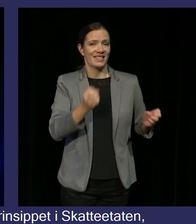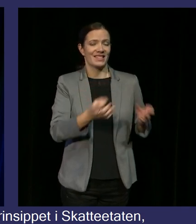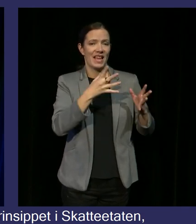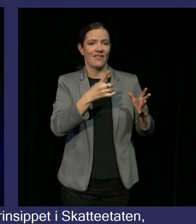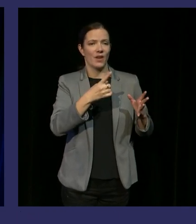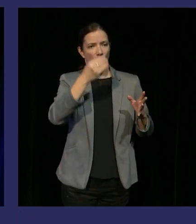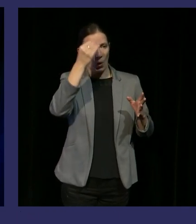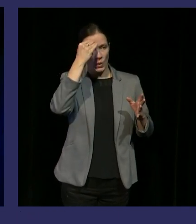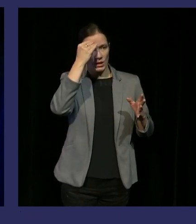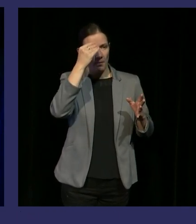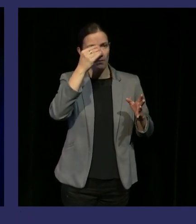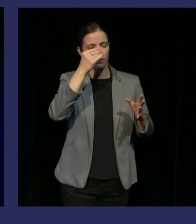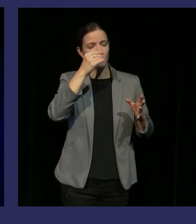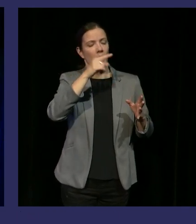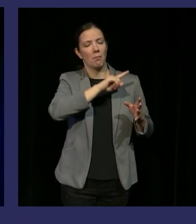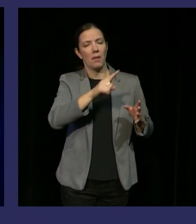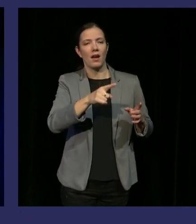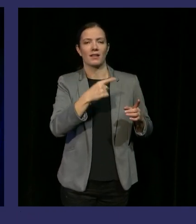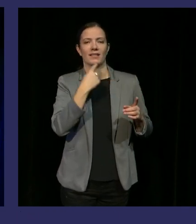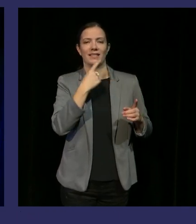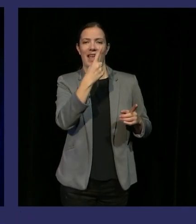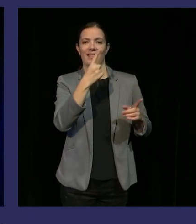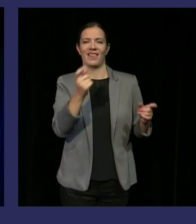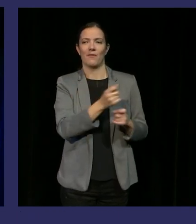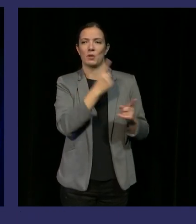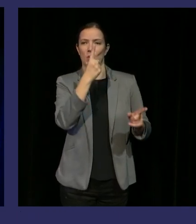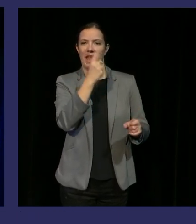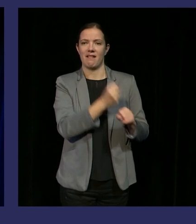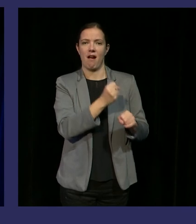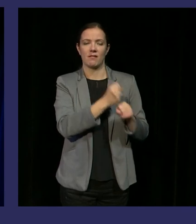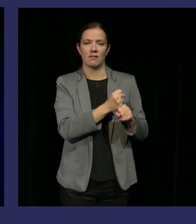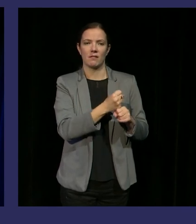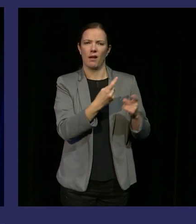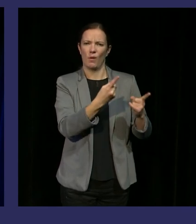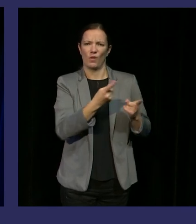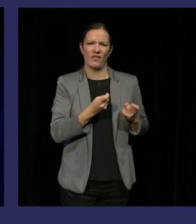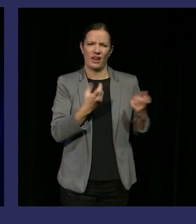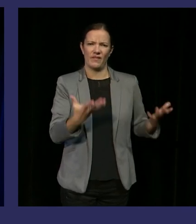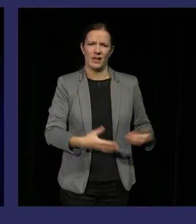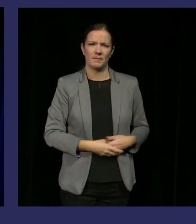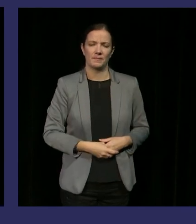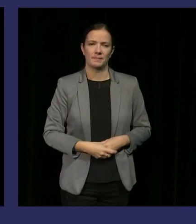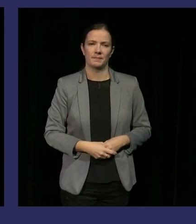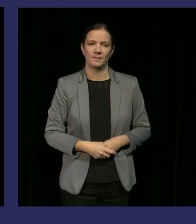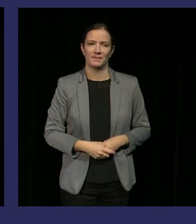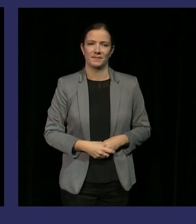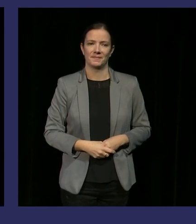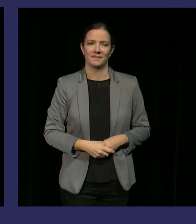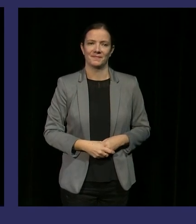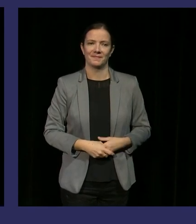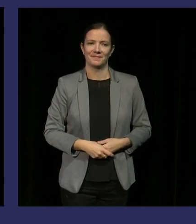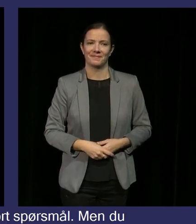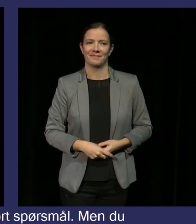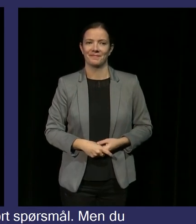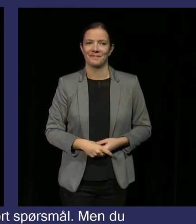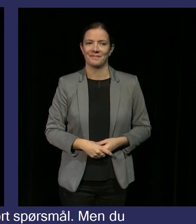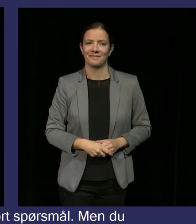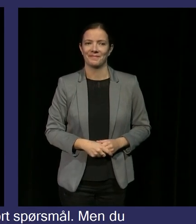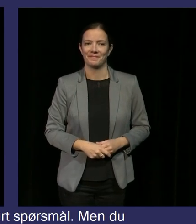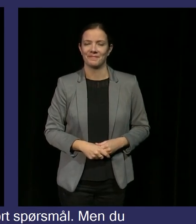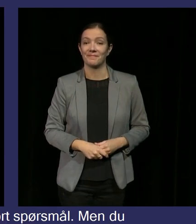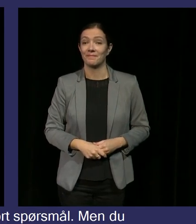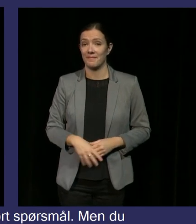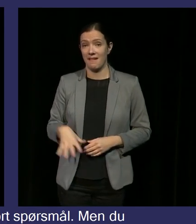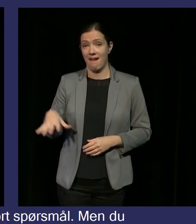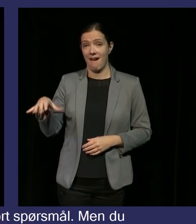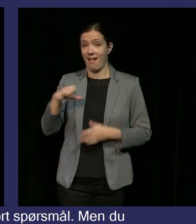kun skal måtte oppgi samme informasjon en gang, hva er utfordringen der? Ja, altså,